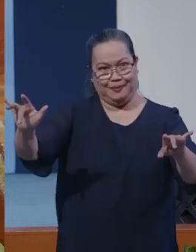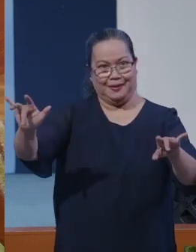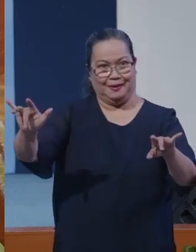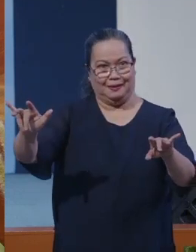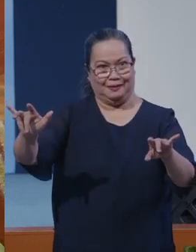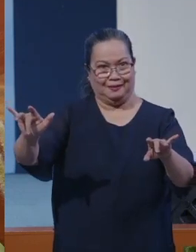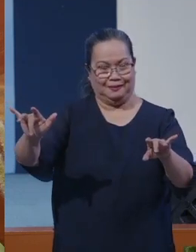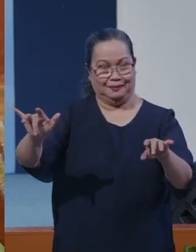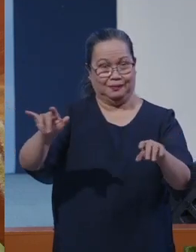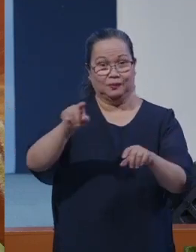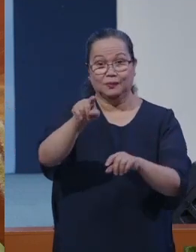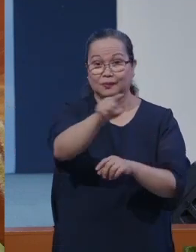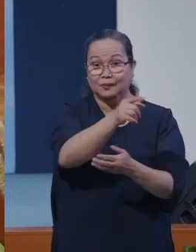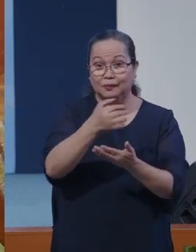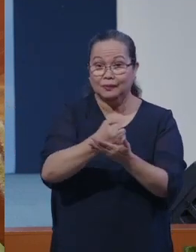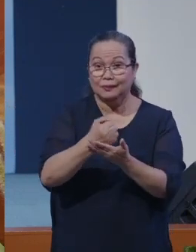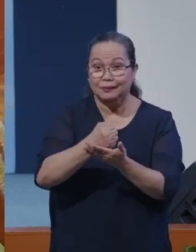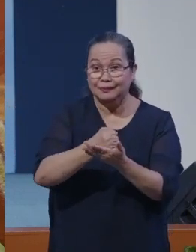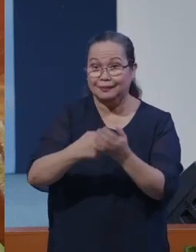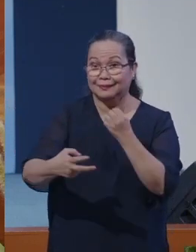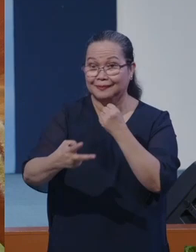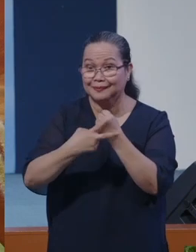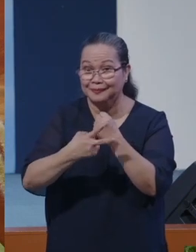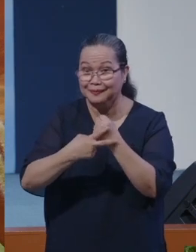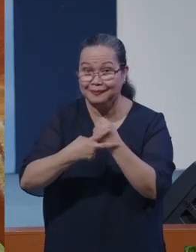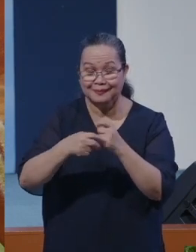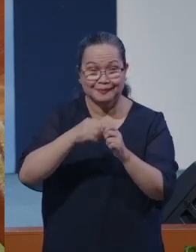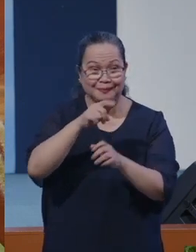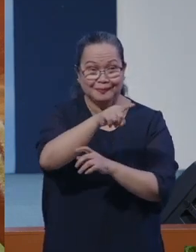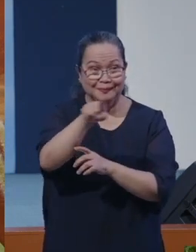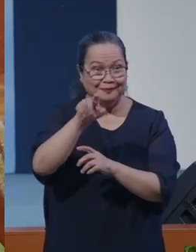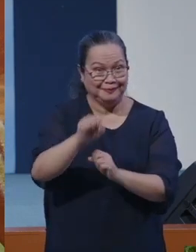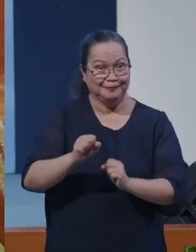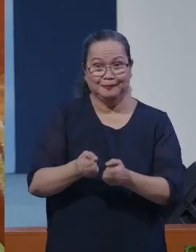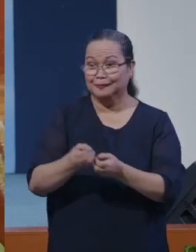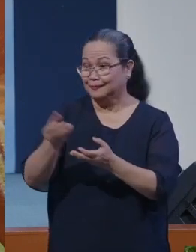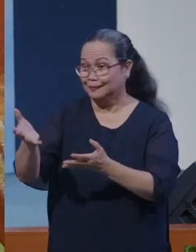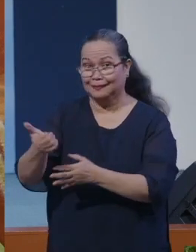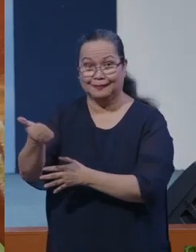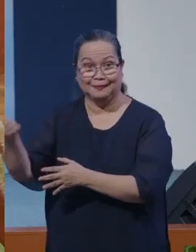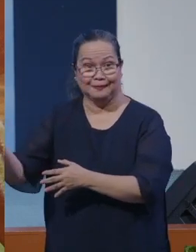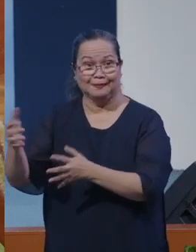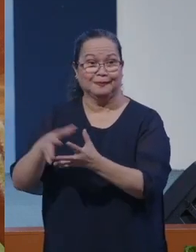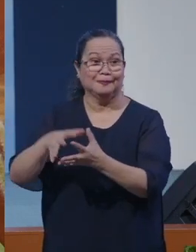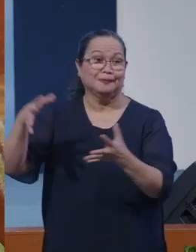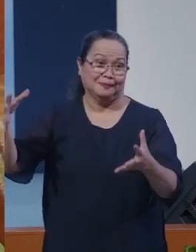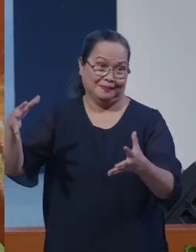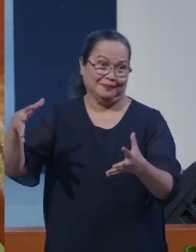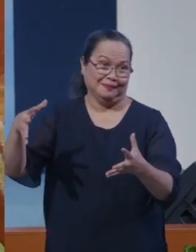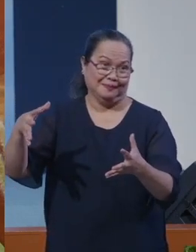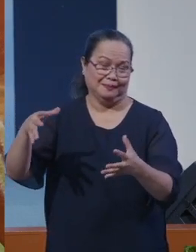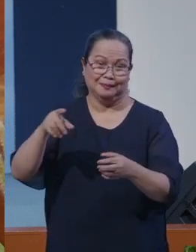Earn as much as you can, save as much as you can, so that you can give as much as you can. So hindi po masama